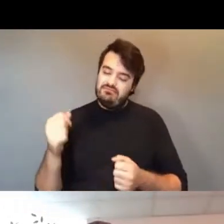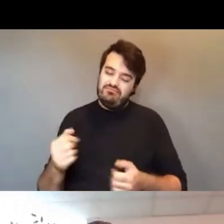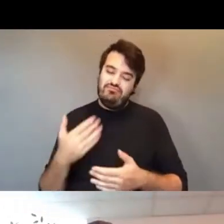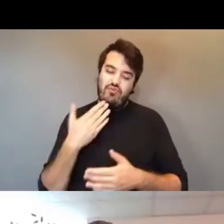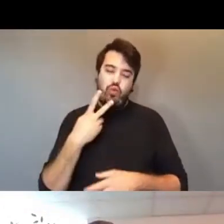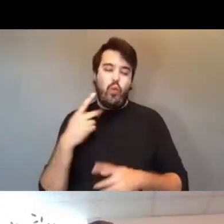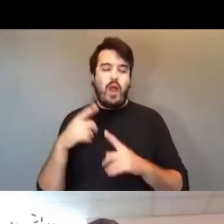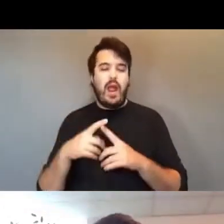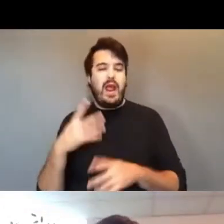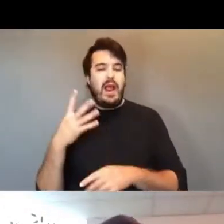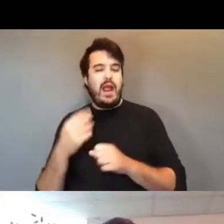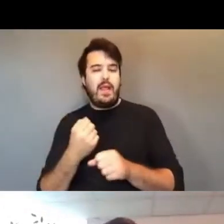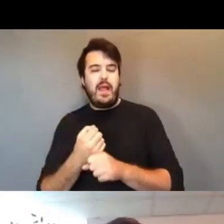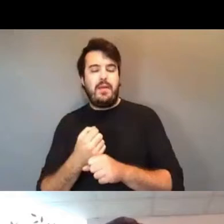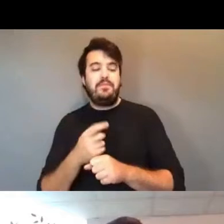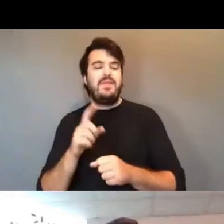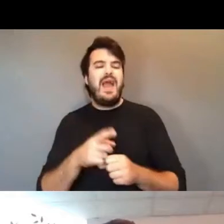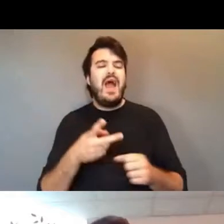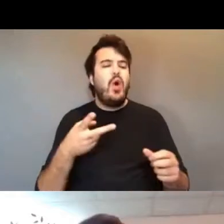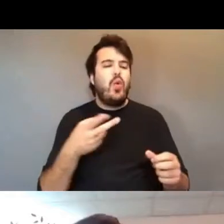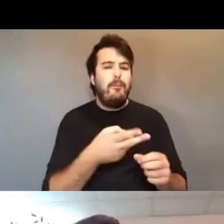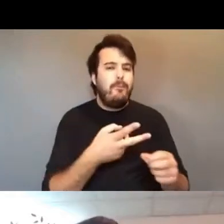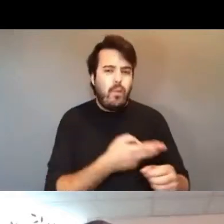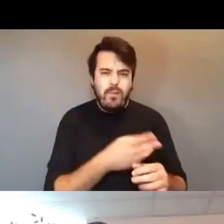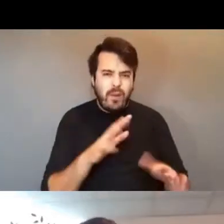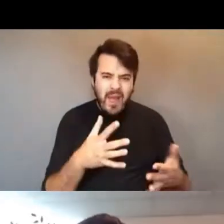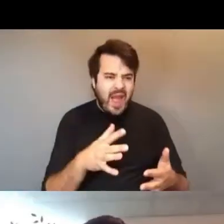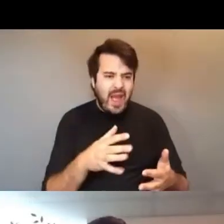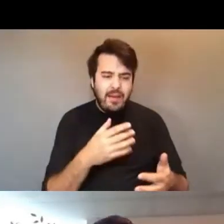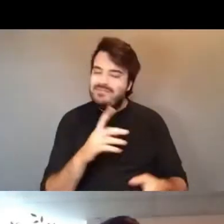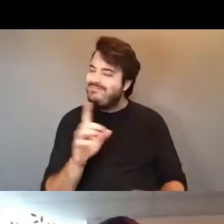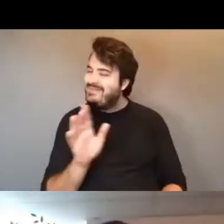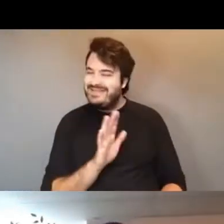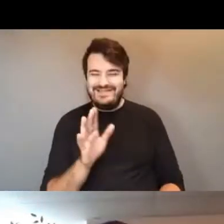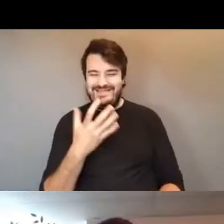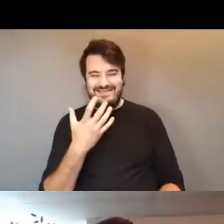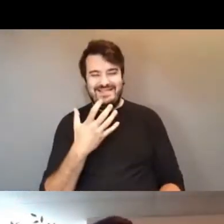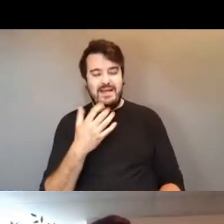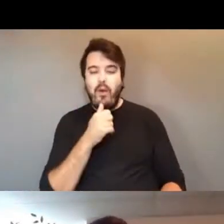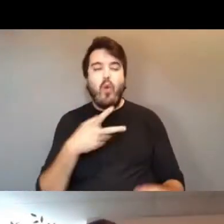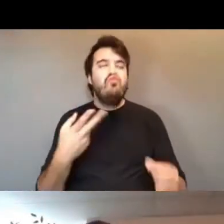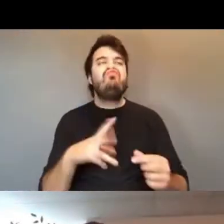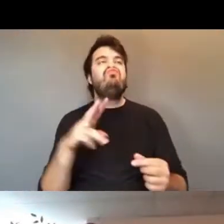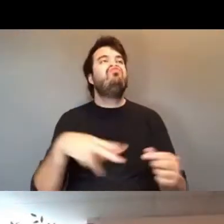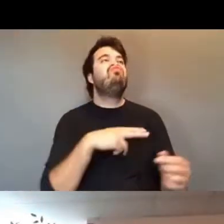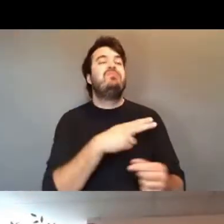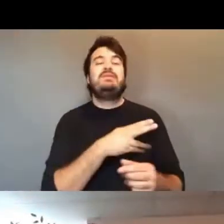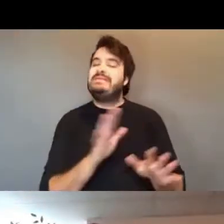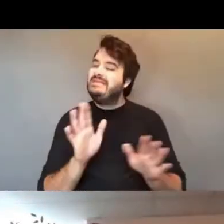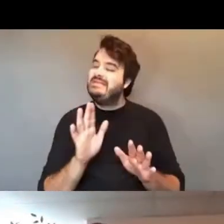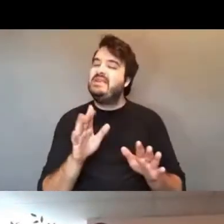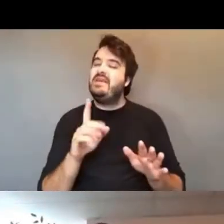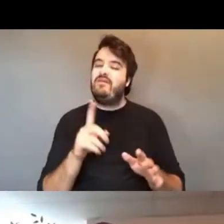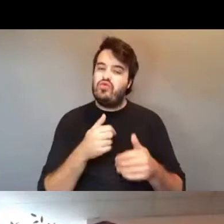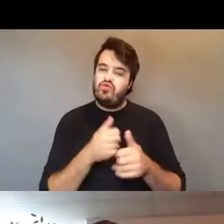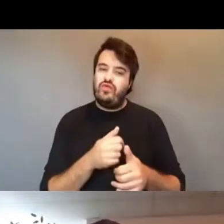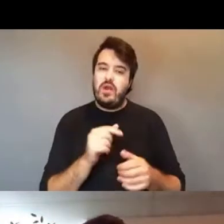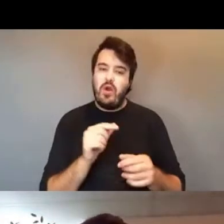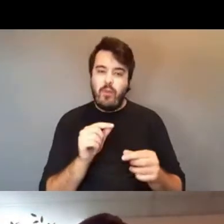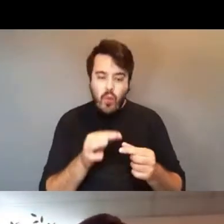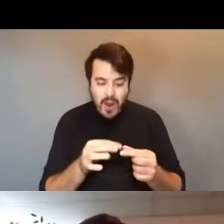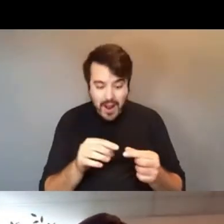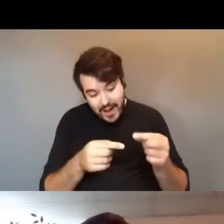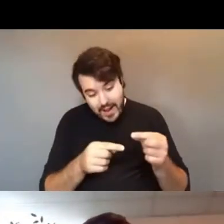Est-ce qu'on coupe avec des ciseaux? Non, on ne coupe pas n'importe comment. On va y aller en coupant quelques petites tiges à la